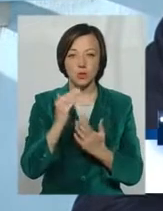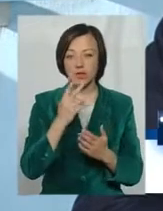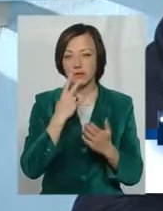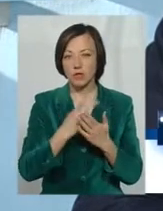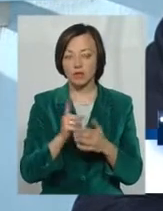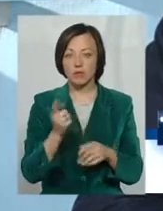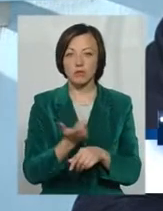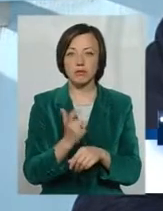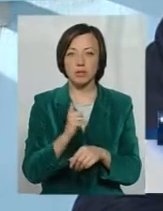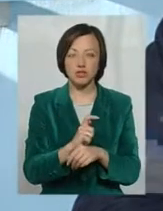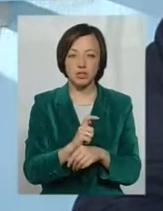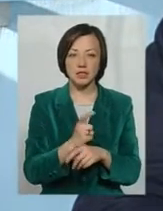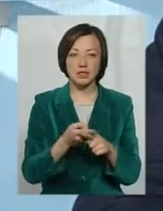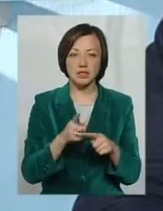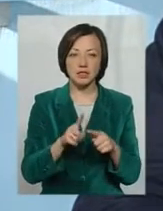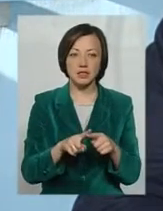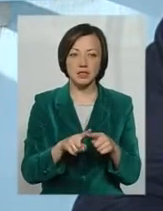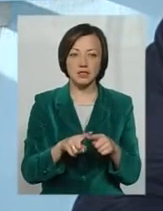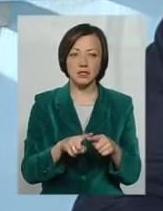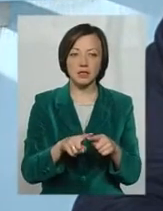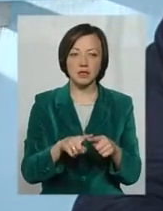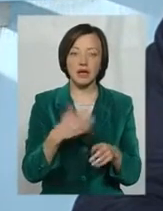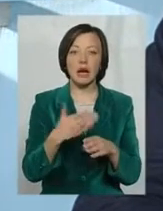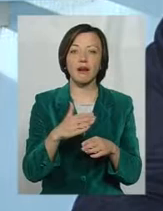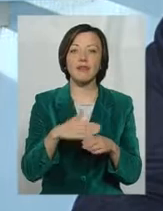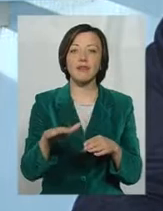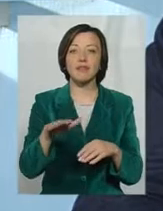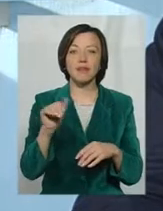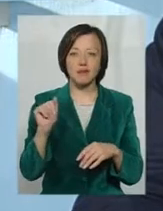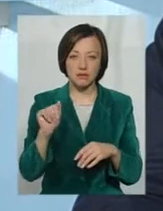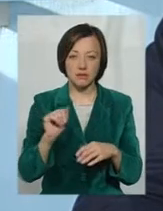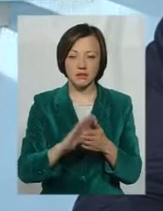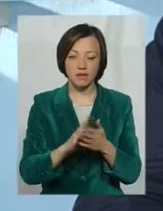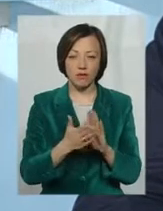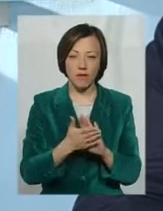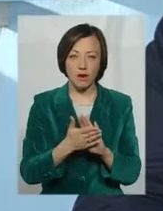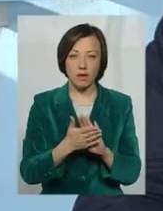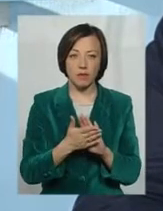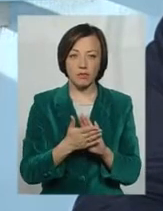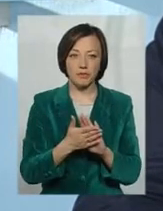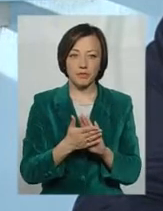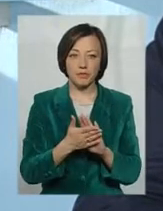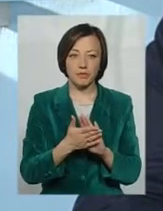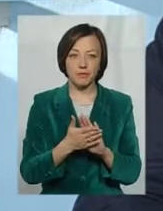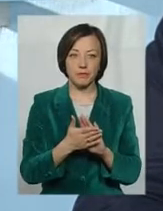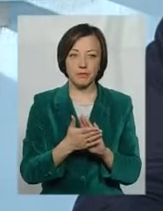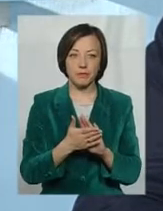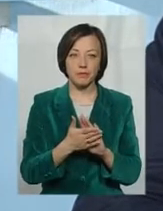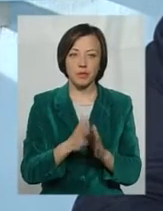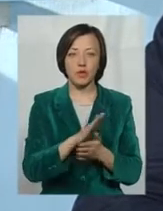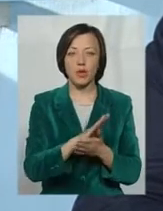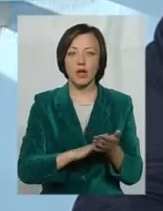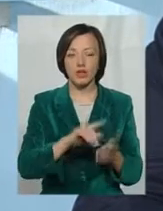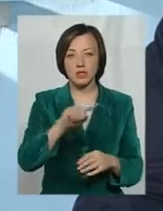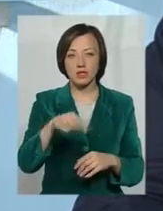на те, що більшість активів – це права вимоги, тобто кредит, права вимоги за договорами кредитними. І подальше